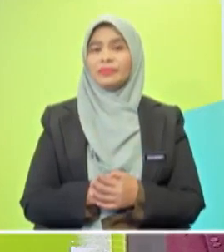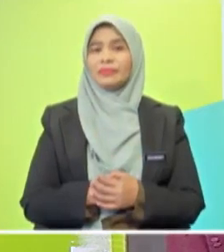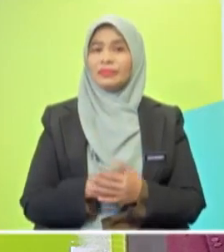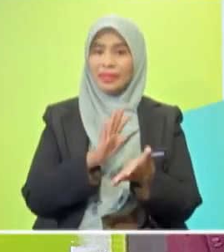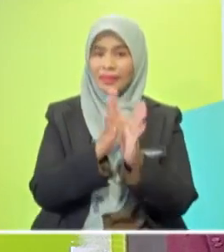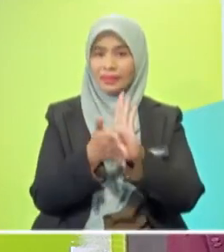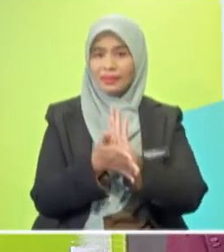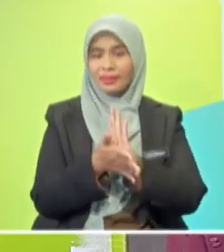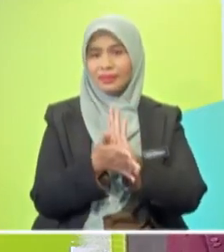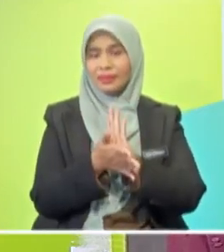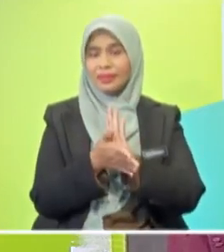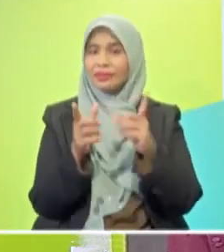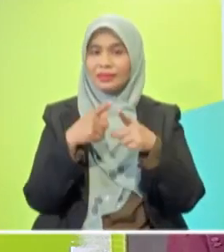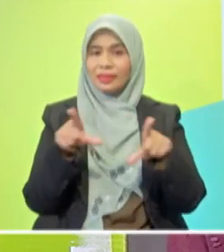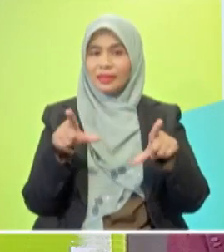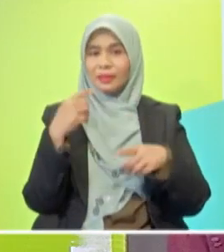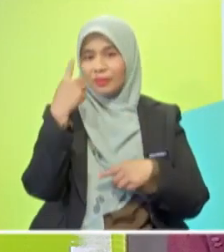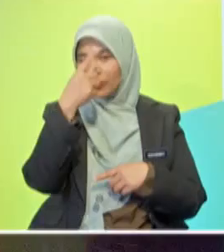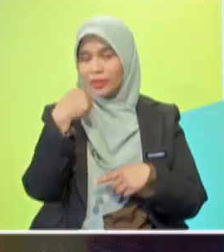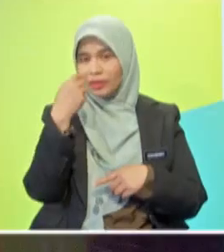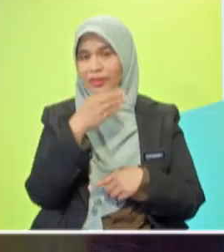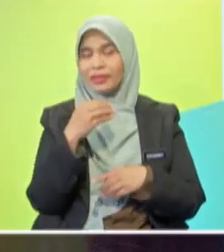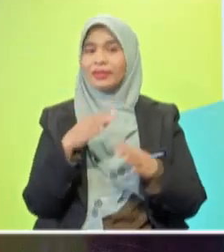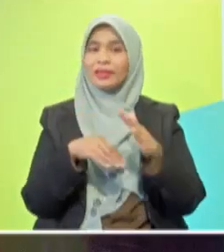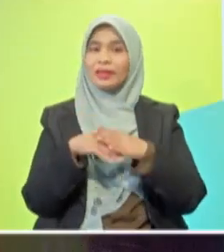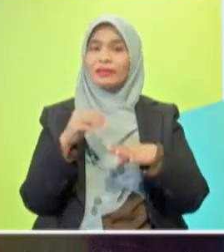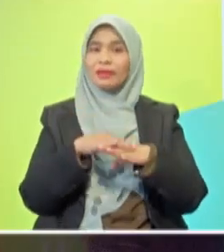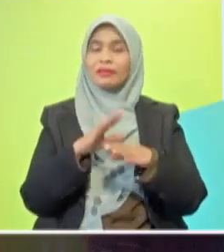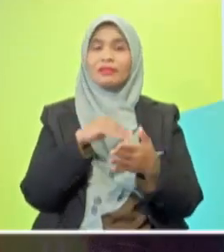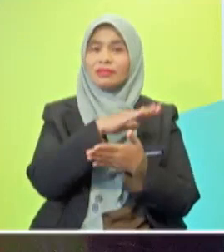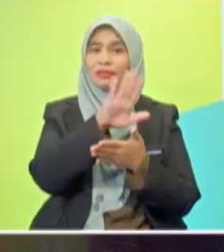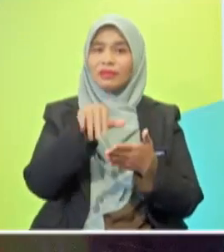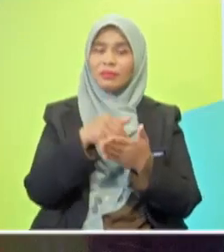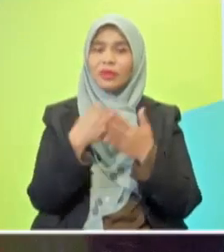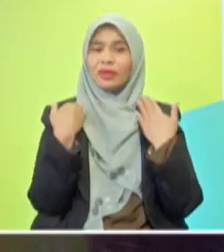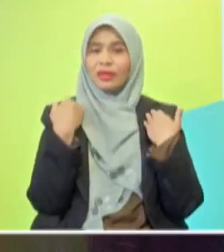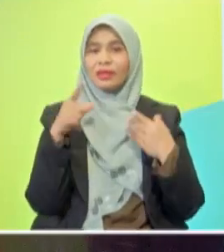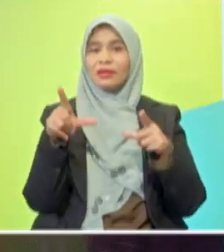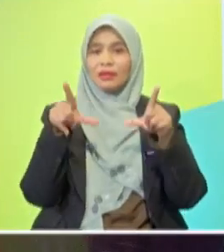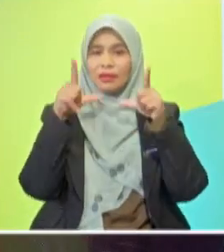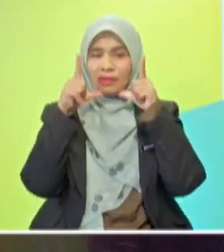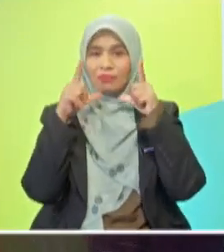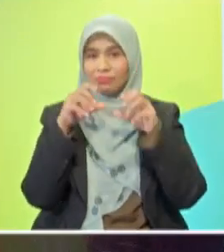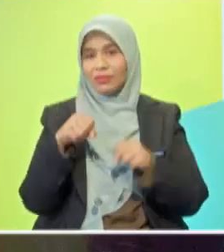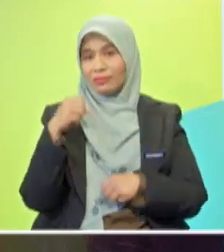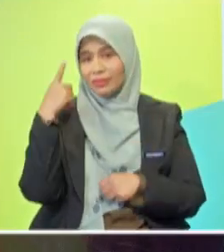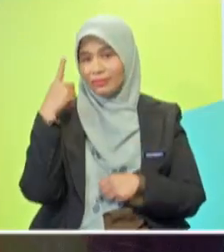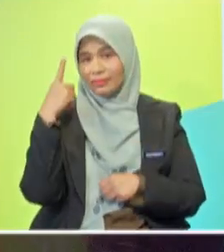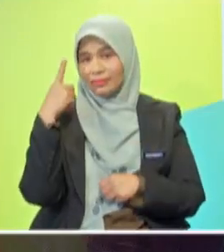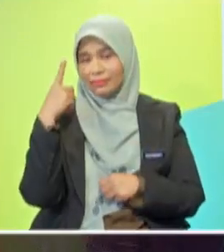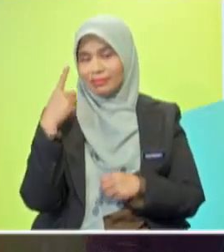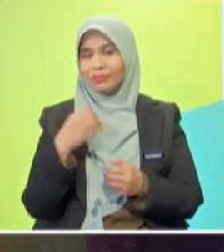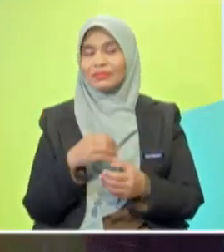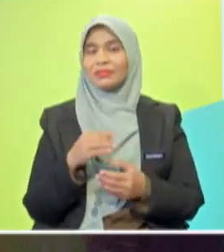Jadi selain muka dan tapak tangan, semuanya aurat. Okey, boleh faham? Okey, kita ulang